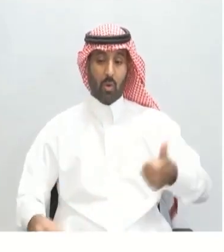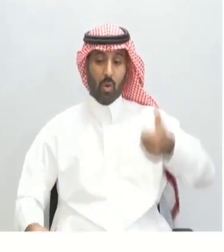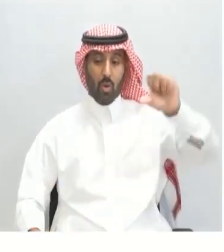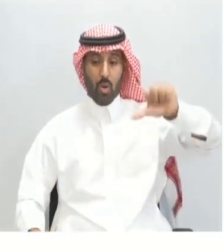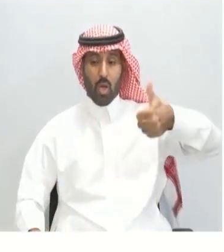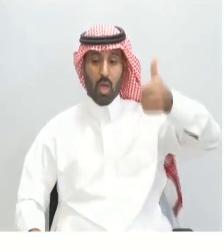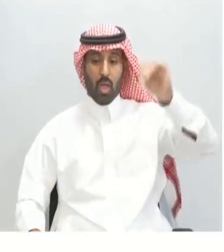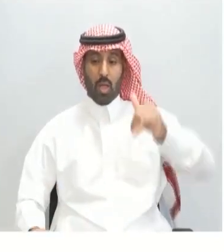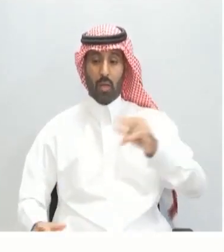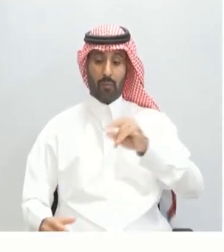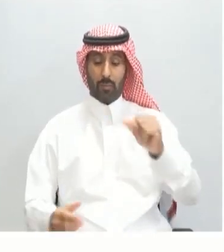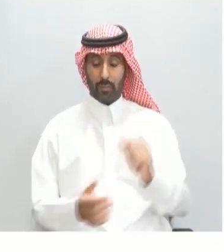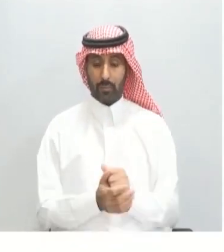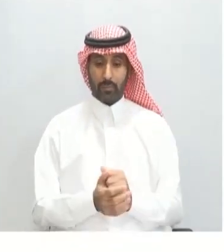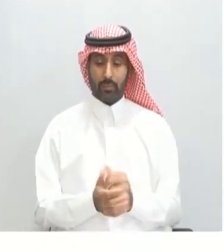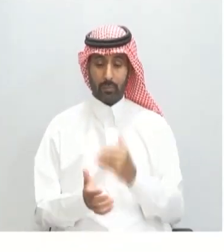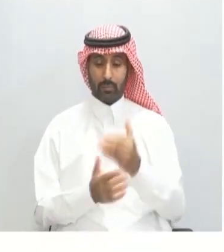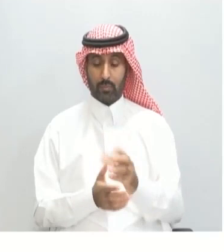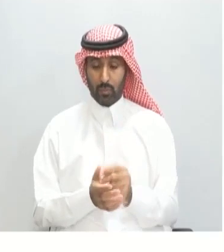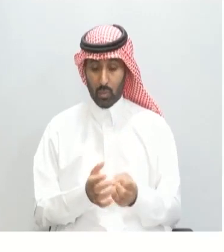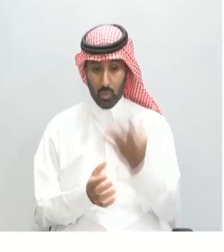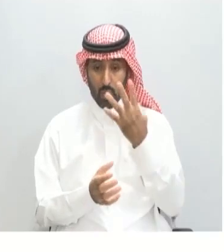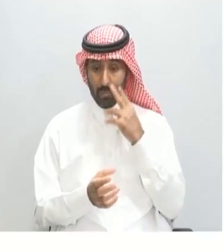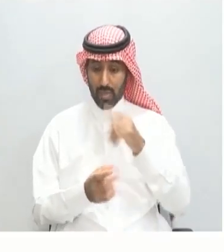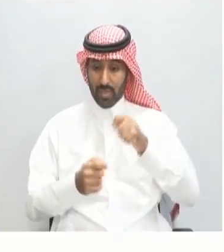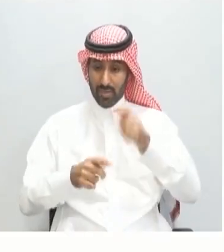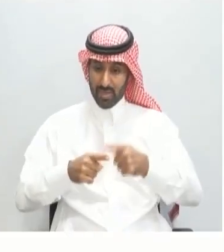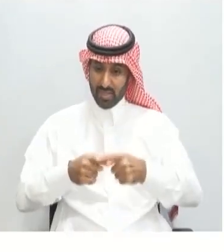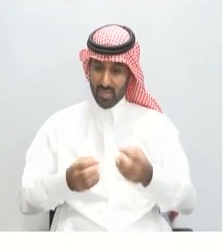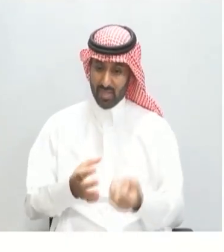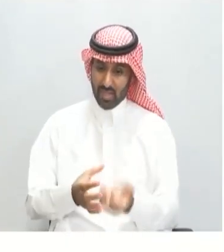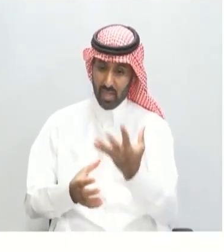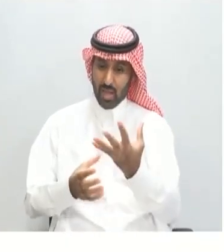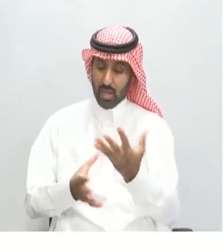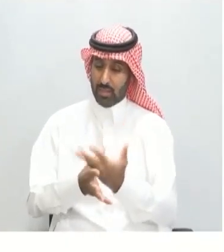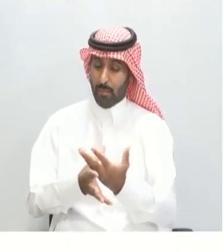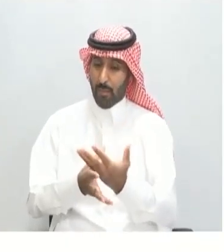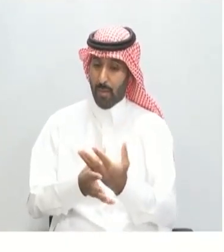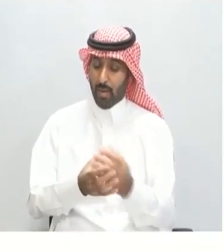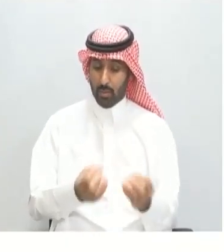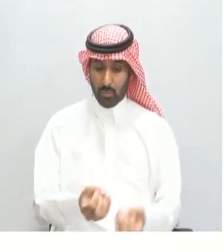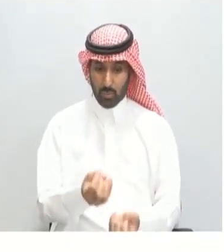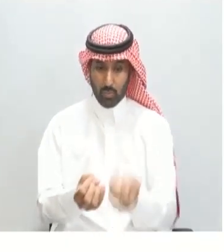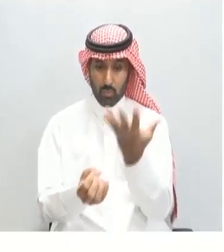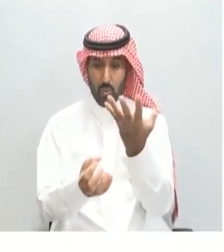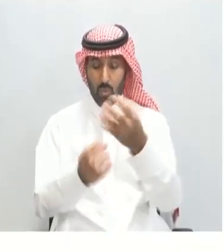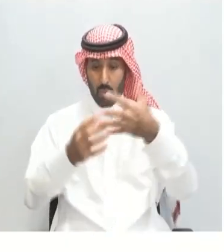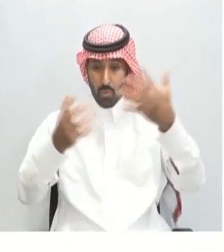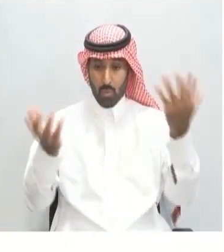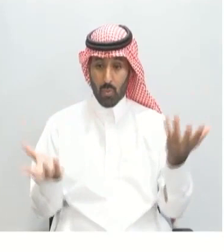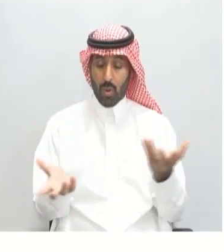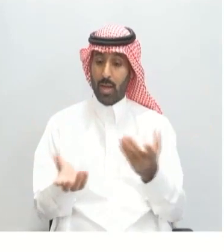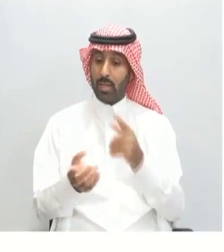المحيط الهادئ ايضا ظهور بعض المعادن من باطن الارض لماذا لانها تخرج من باطن الارض